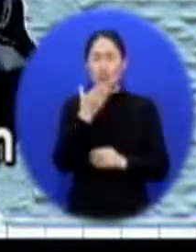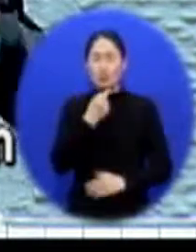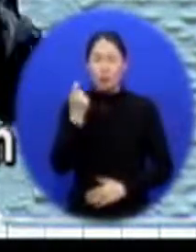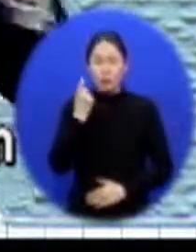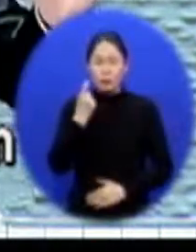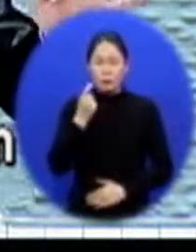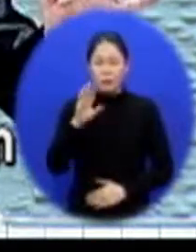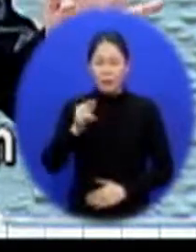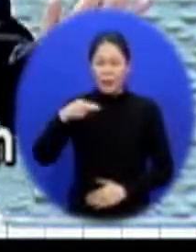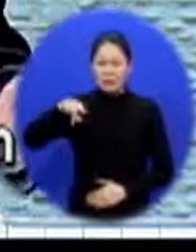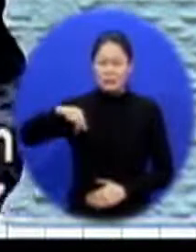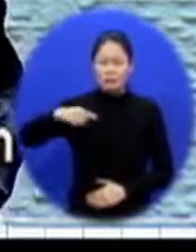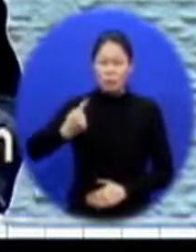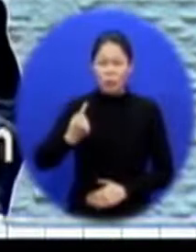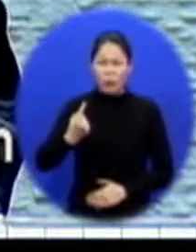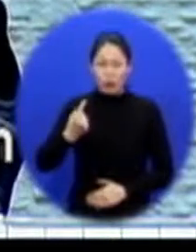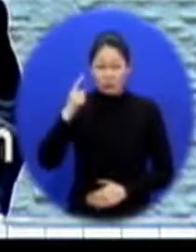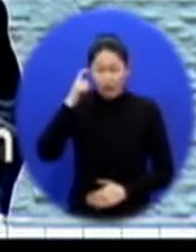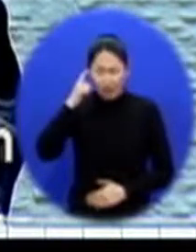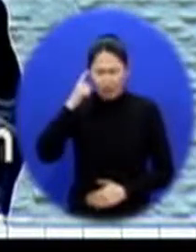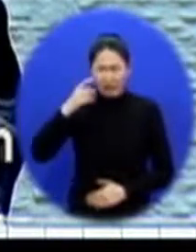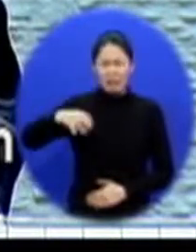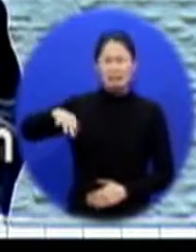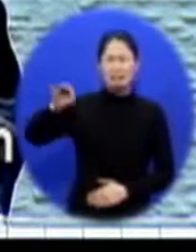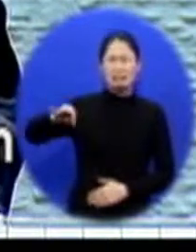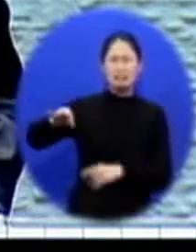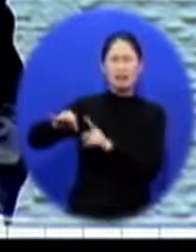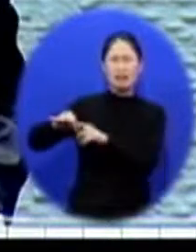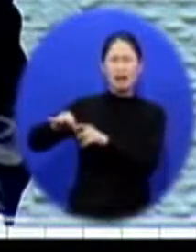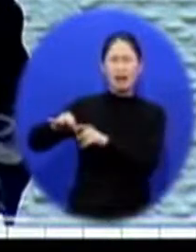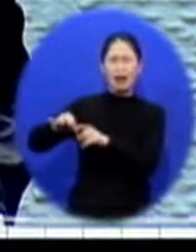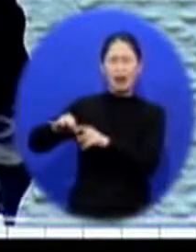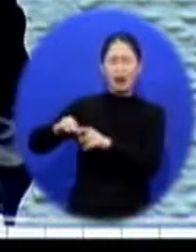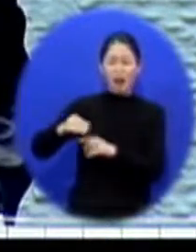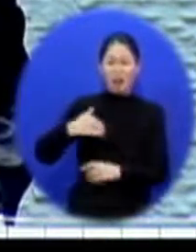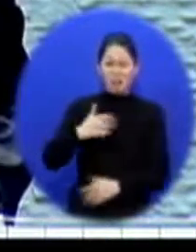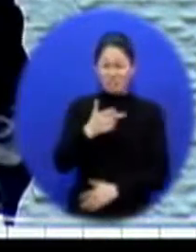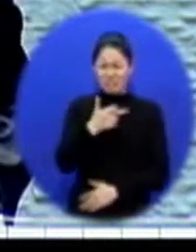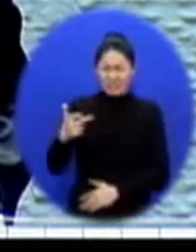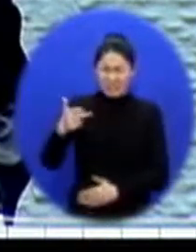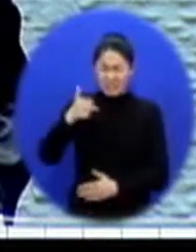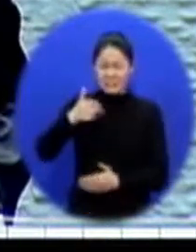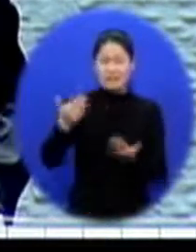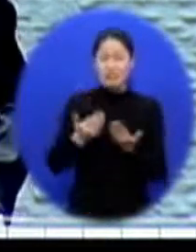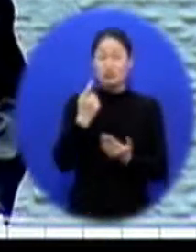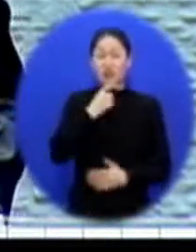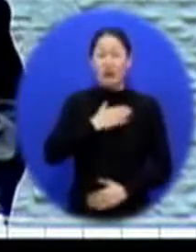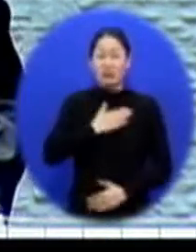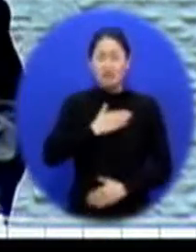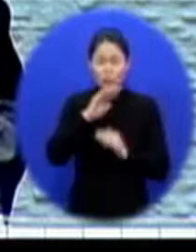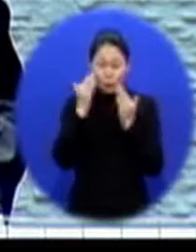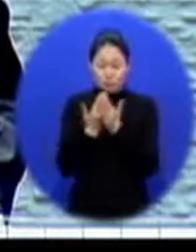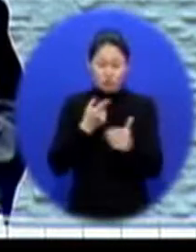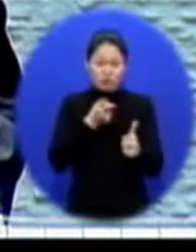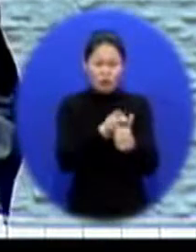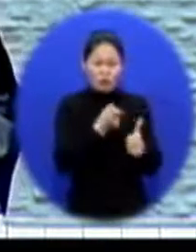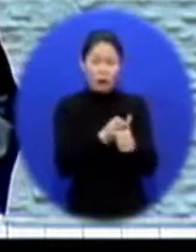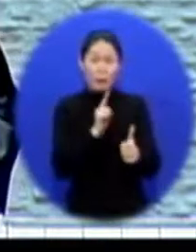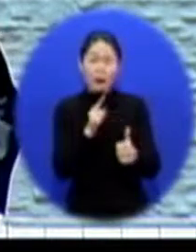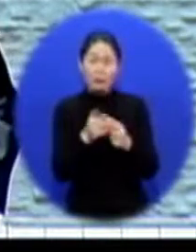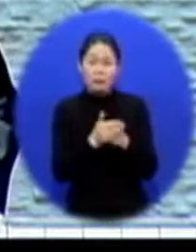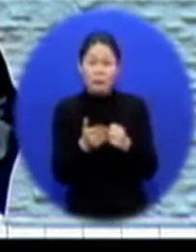생각하기에는 아무것도 아니더라구요 1안 대단한 일인 줄 알았어요 다 죽이라고 해서